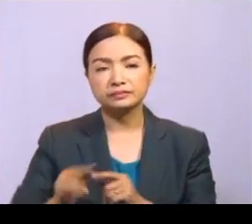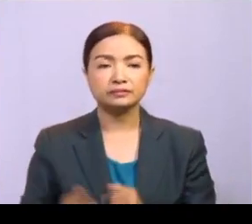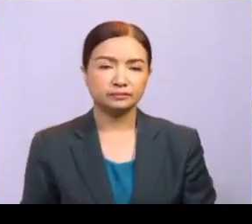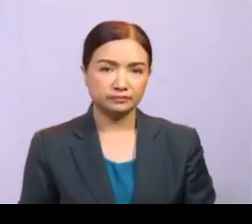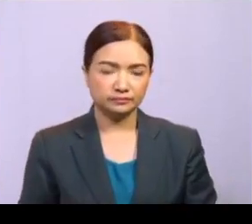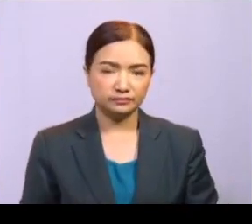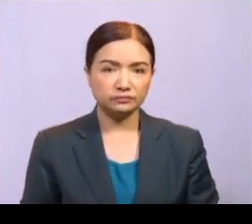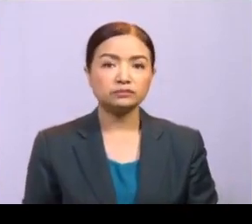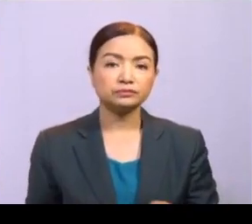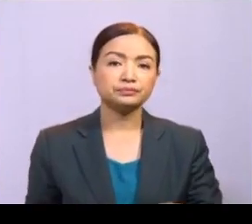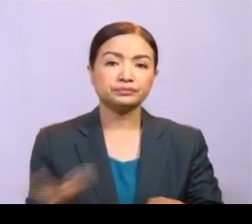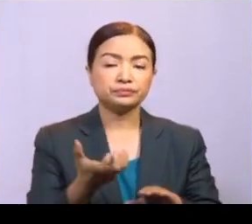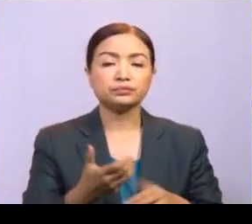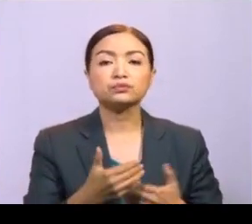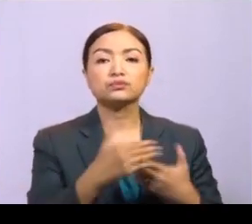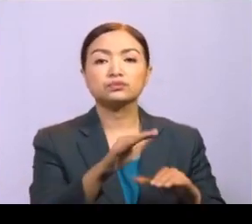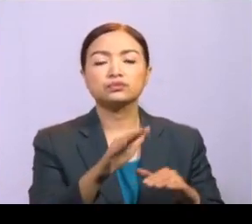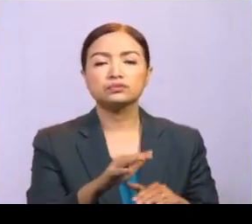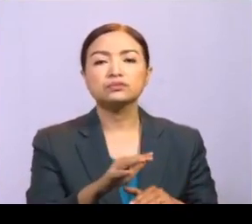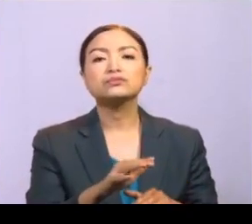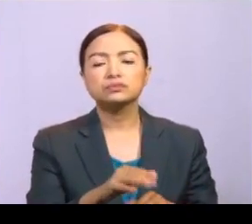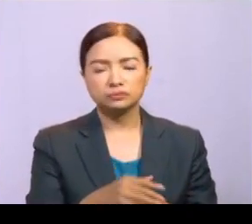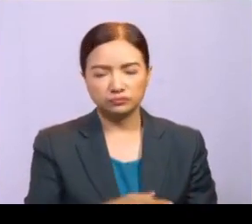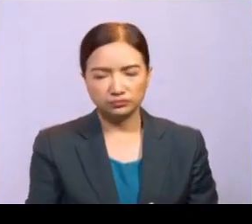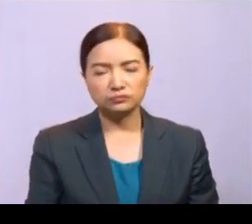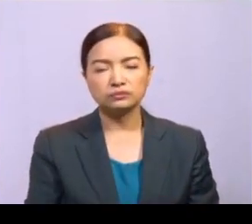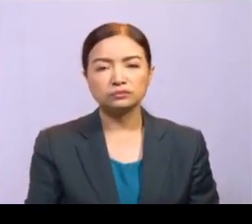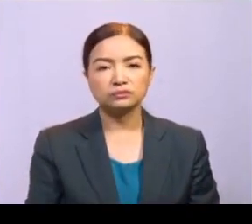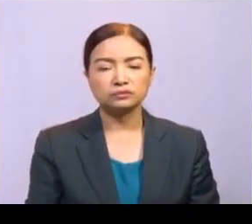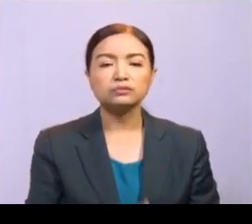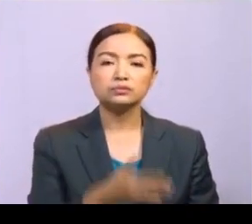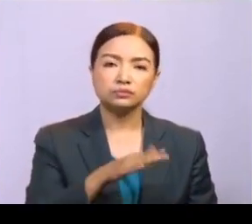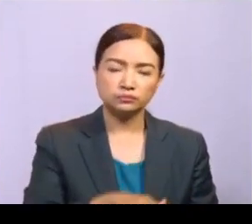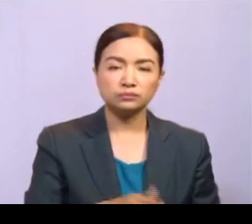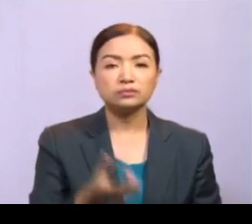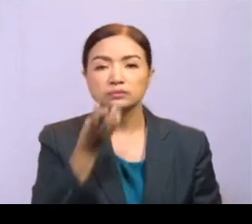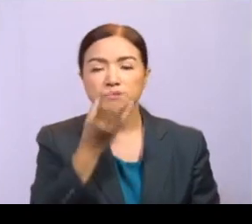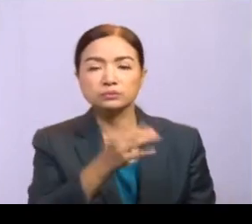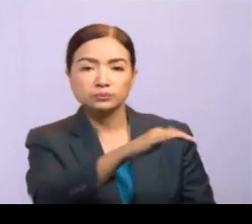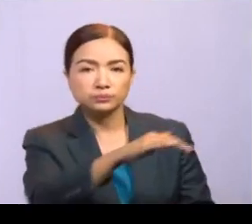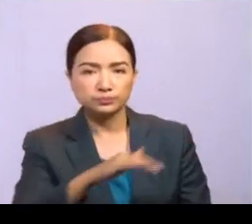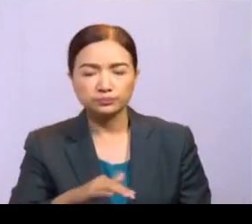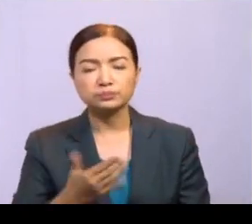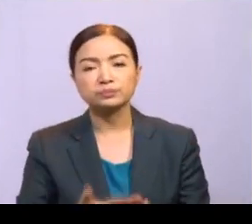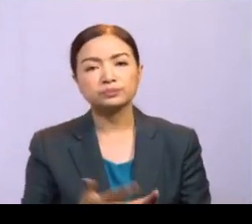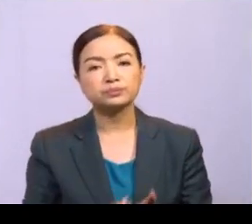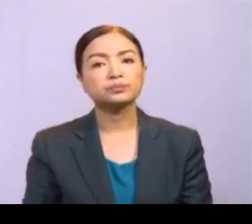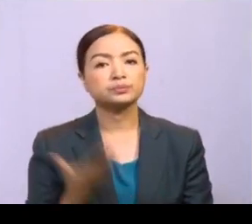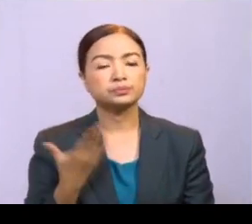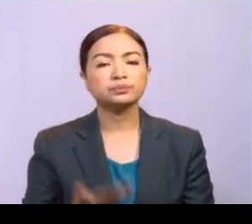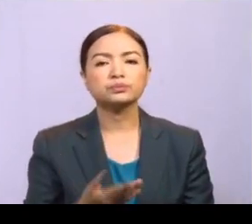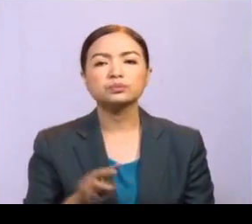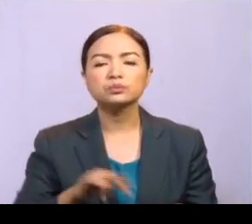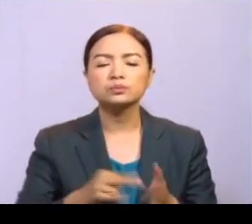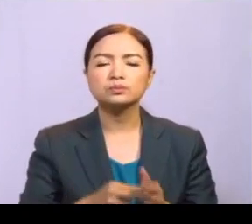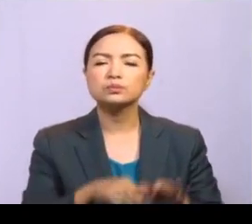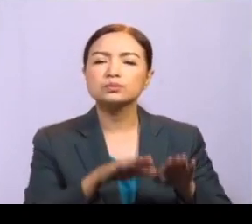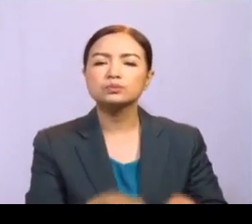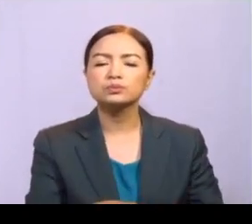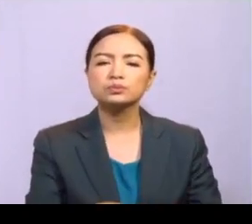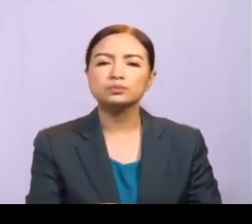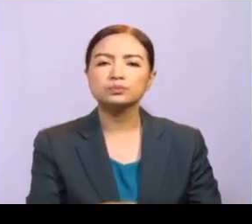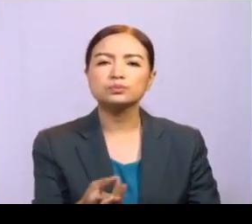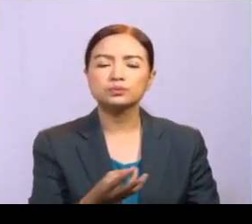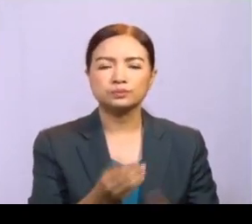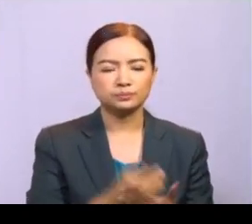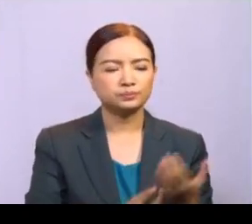ส่งส่วนลดโปรโมชั่นมันอาจจะลดลงการค้าอาจจะรับข้าวมาในราคาที่แพงขึ้นก็คือส่วนลดมันไม่ได้มากเท่าเดิมนะ